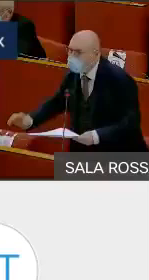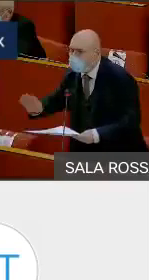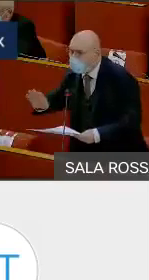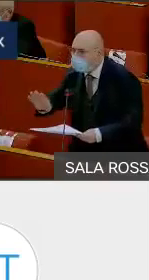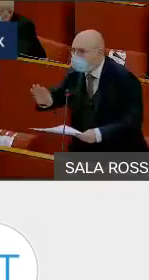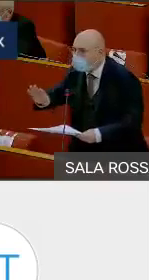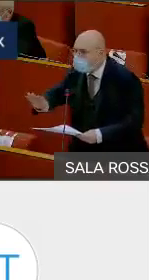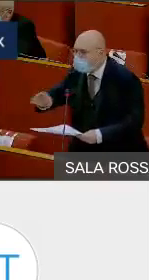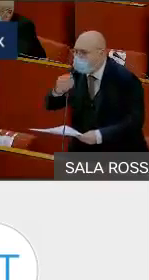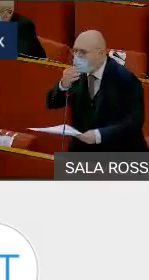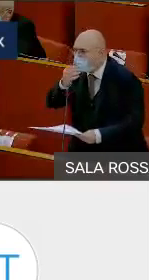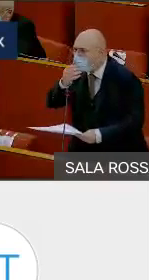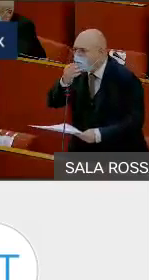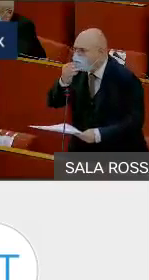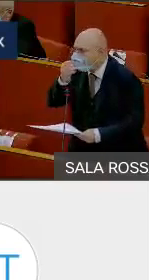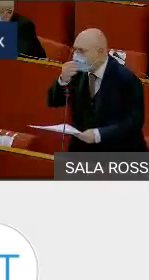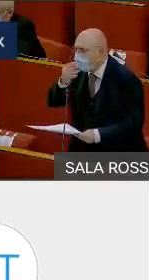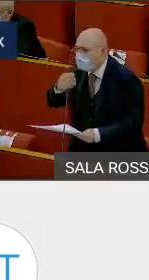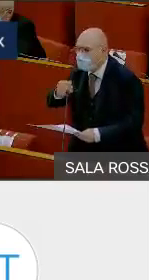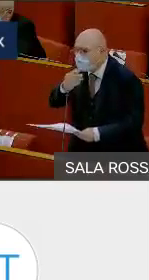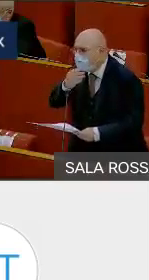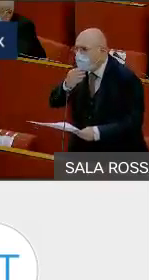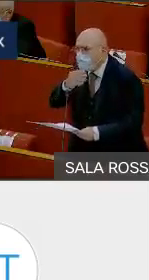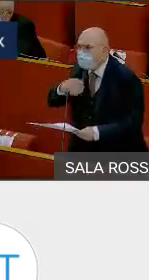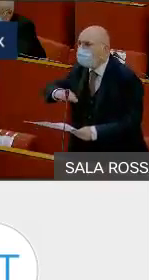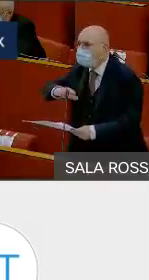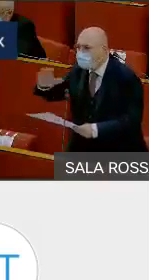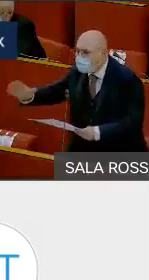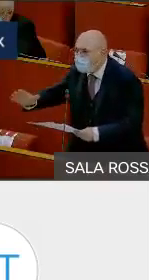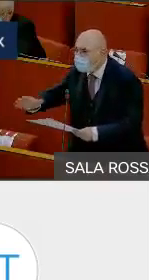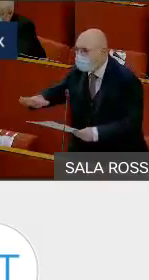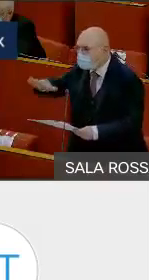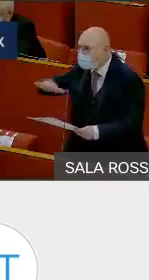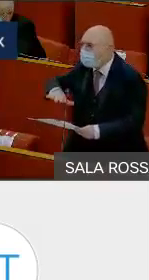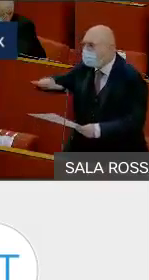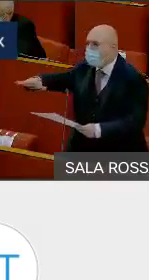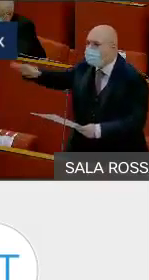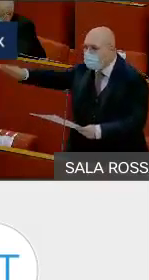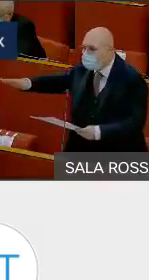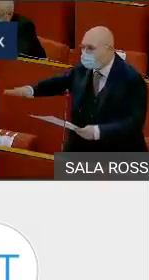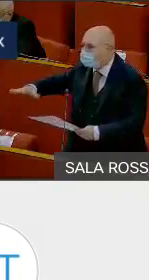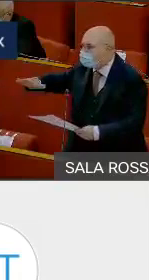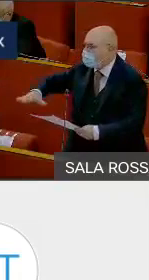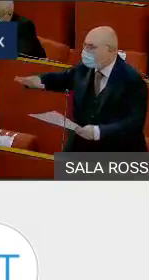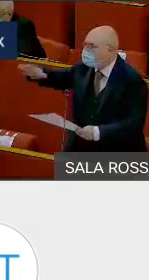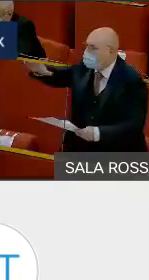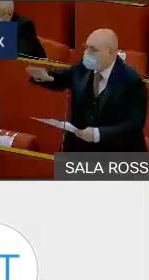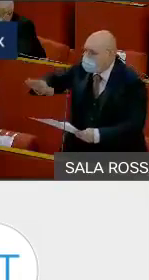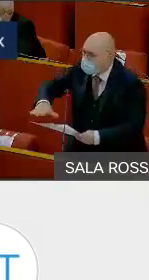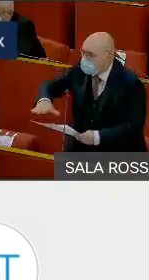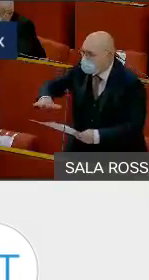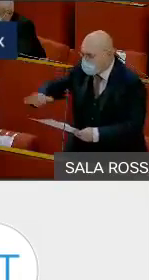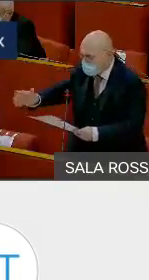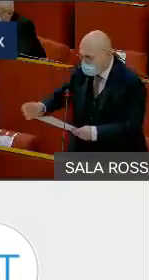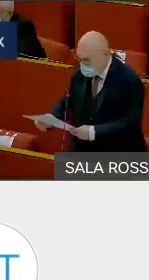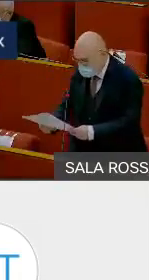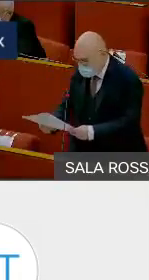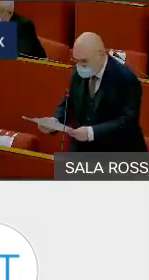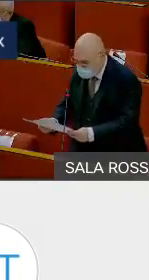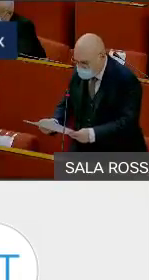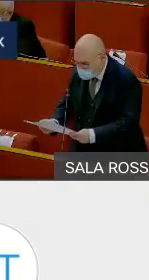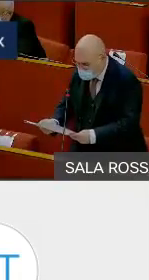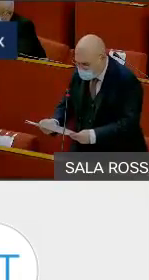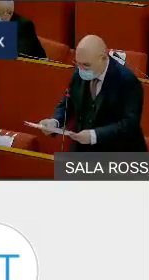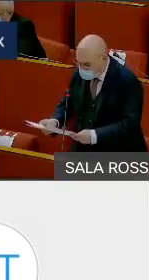oggi questa delibera porta invece a modificare i rapporti tra terreno edificabile e